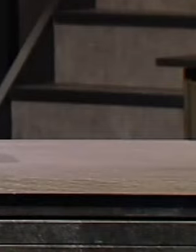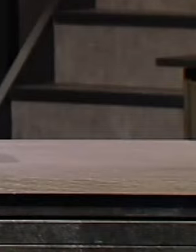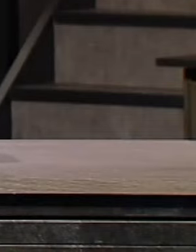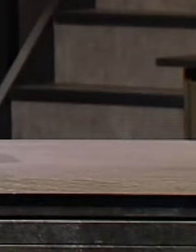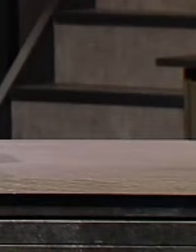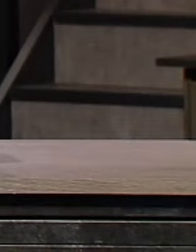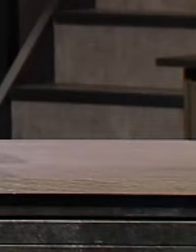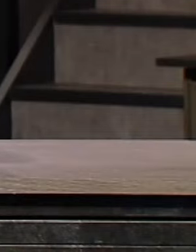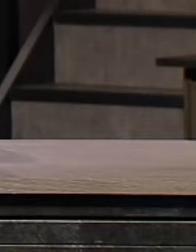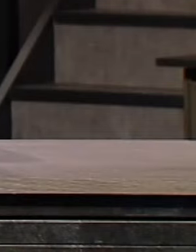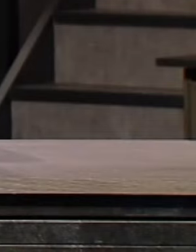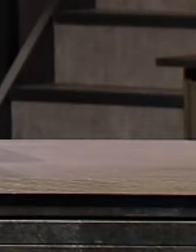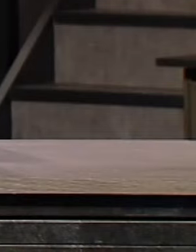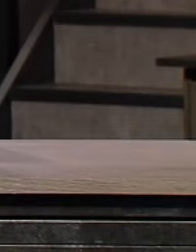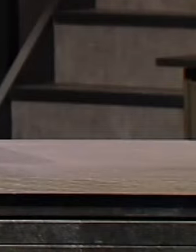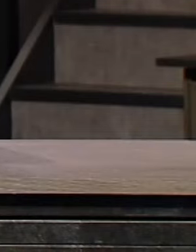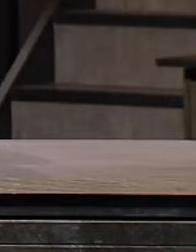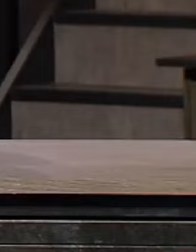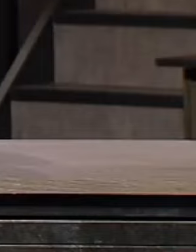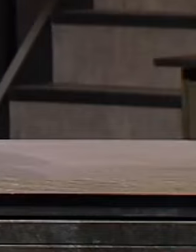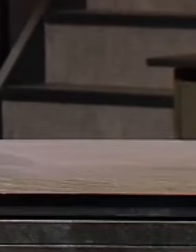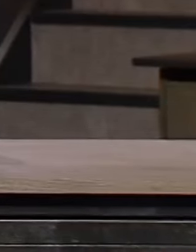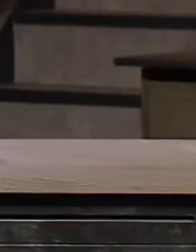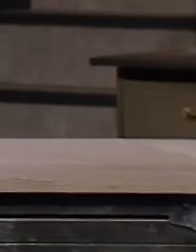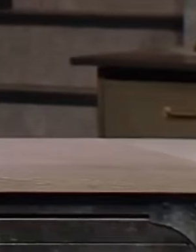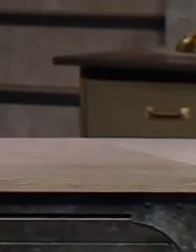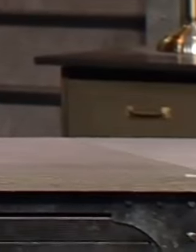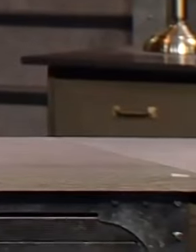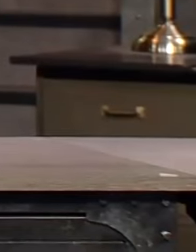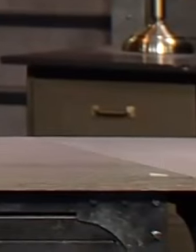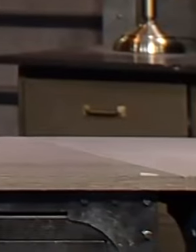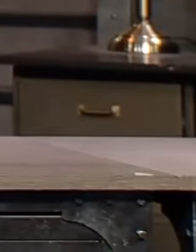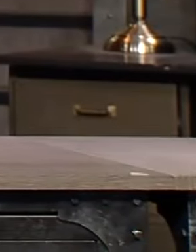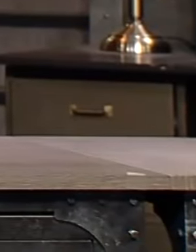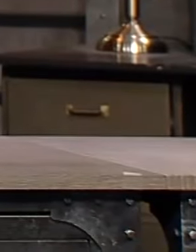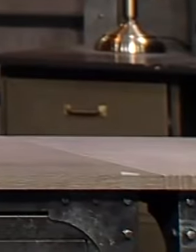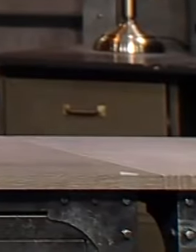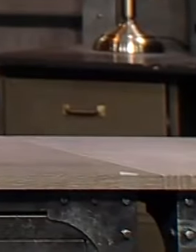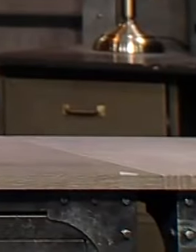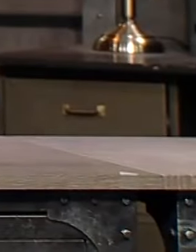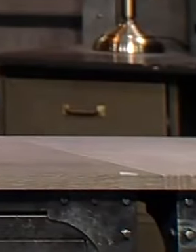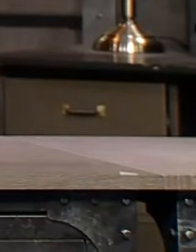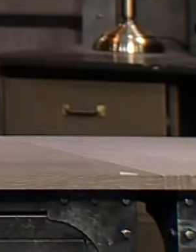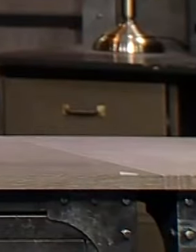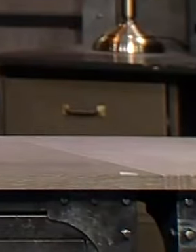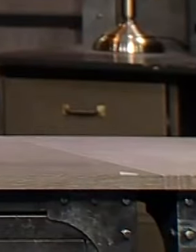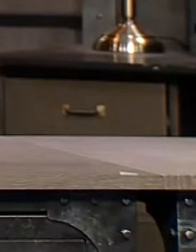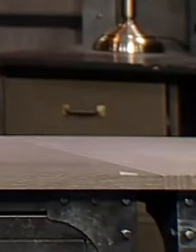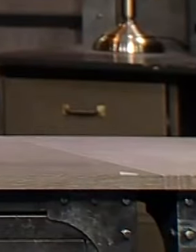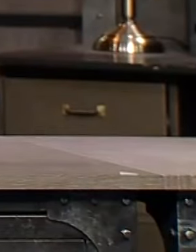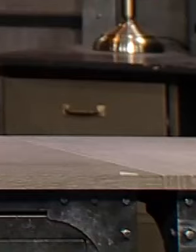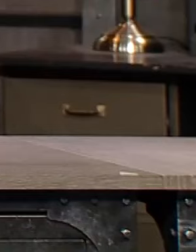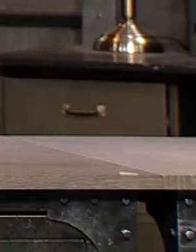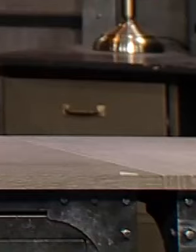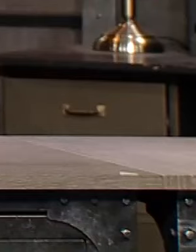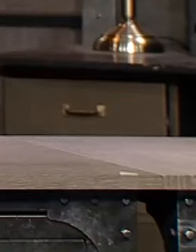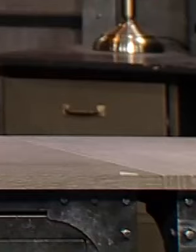된다 여기 여기 빨리 좀 눌러라 어 빨리 눌러야겠다 가족 여러분 구독하기는 여기요